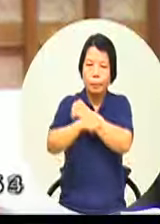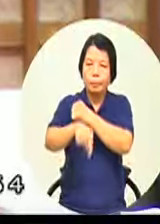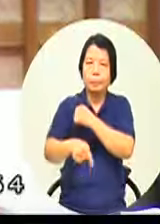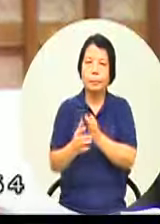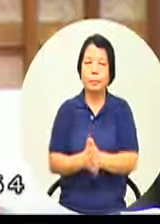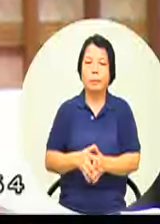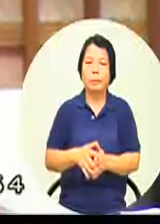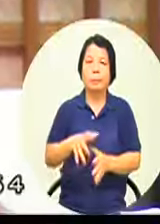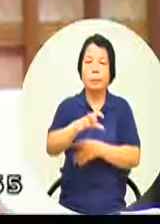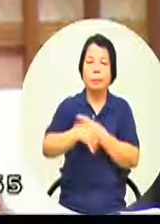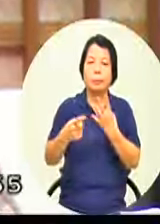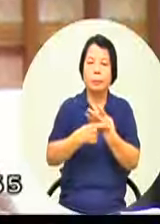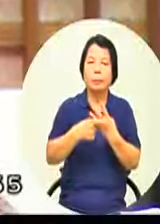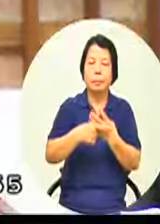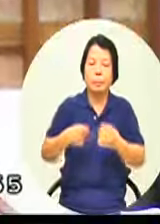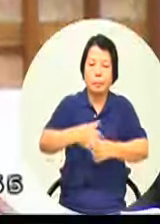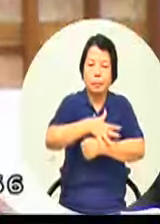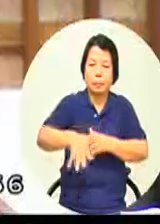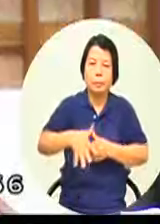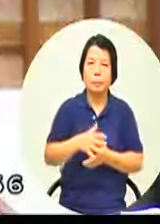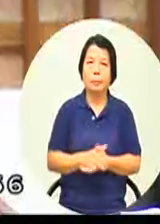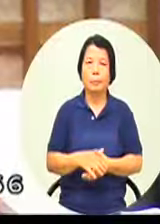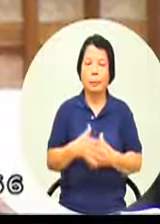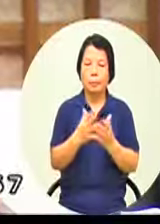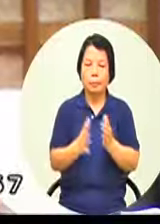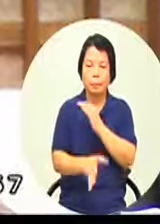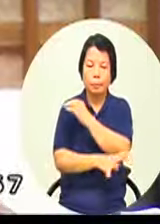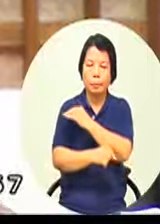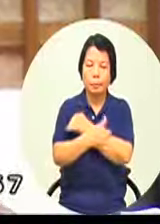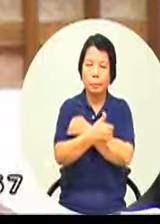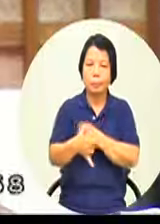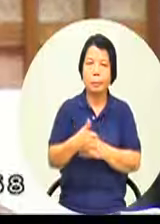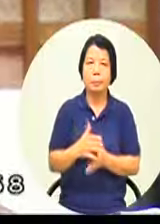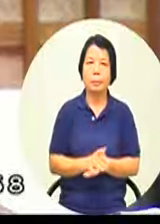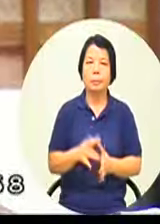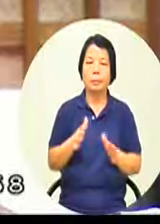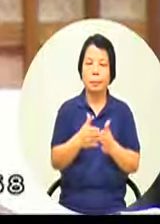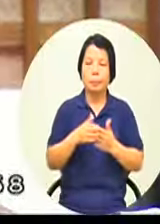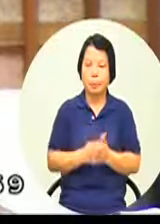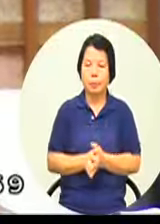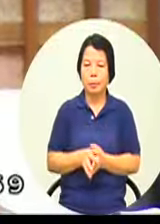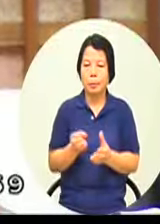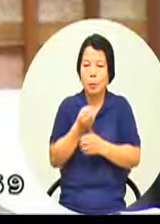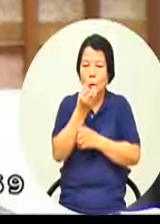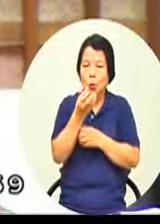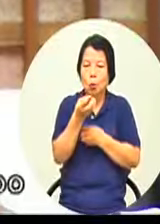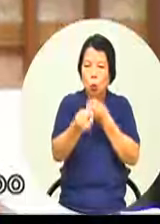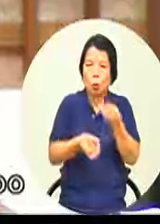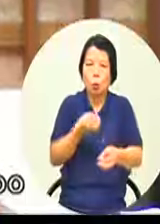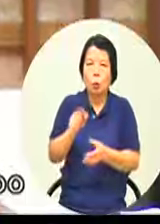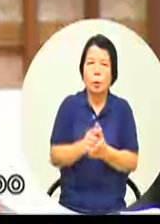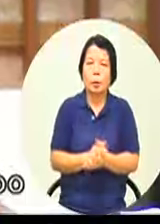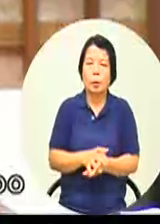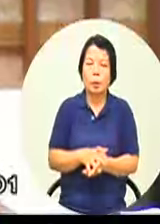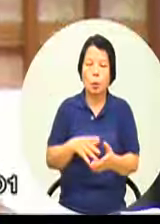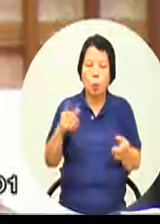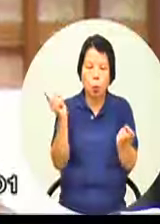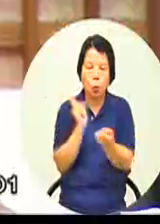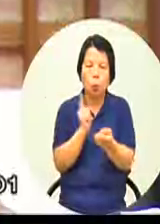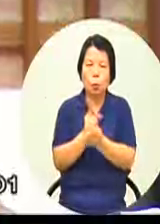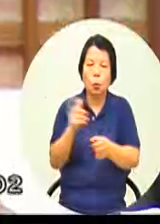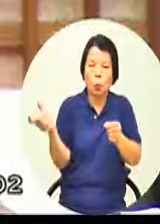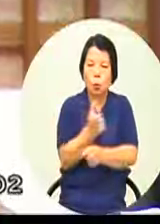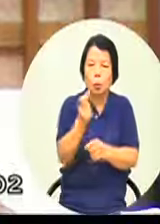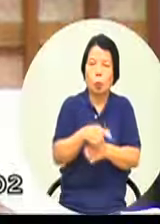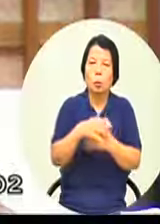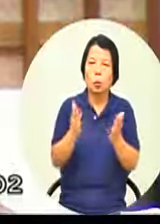农业单位的一些我们基层的人员，他吐露一个心声，每当台风来就是讲菜